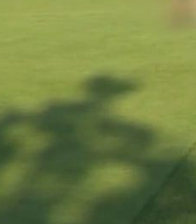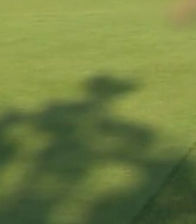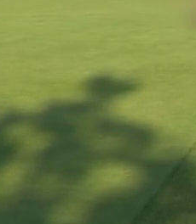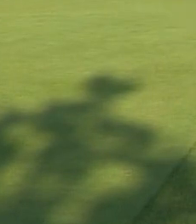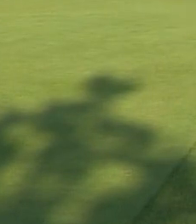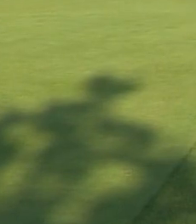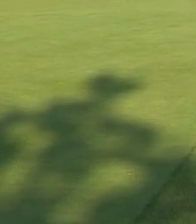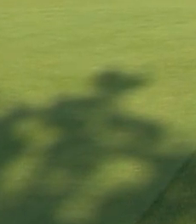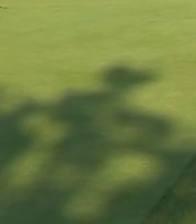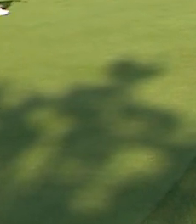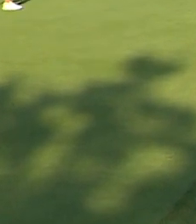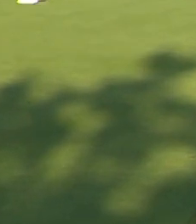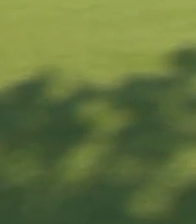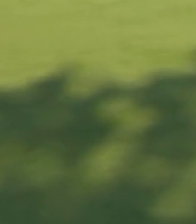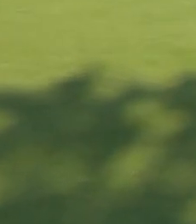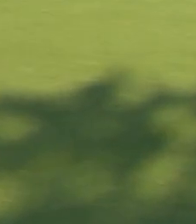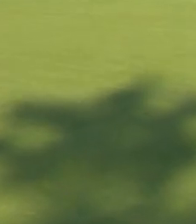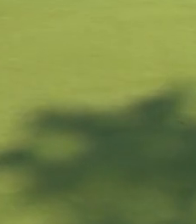아.